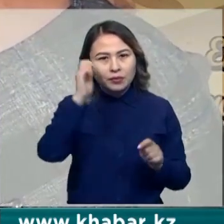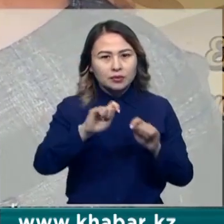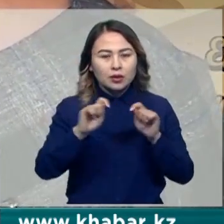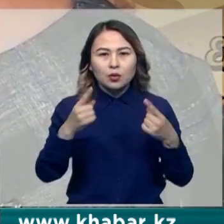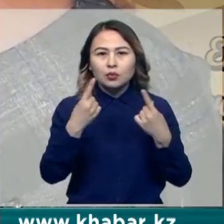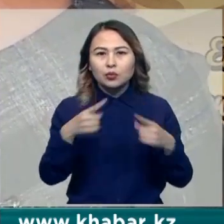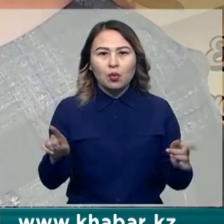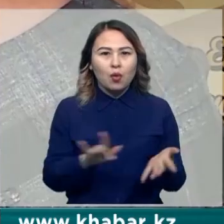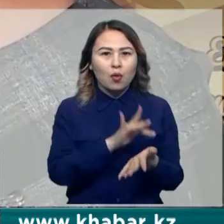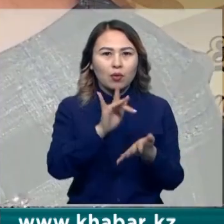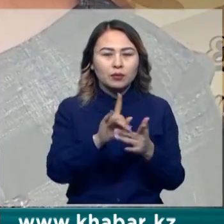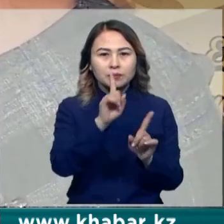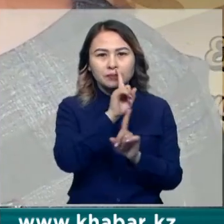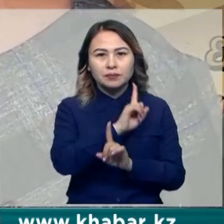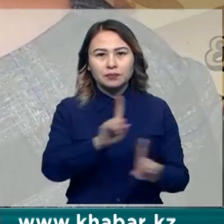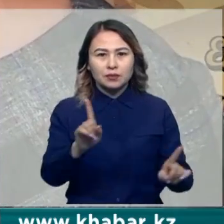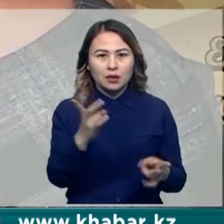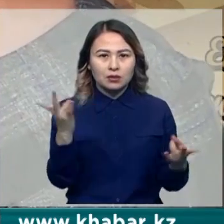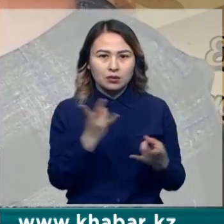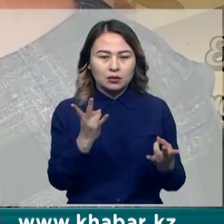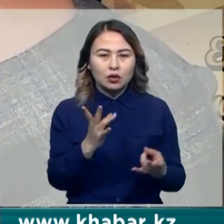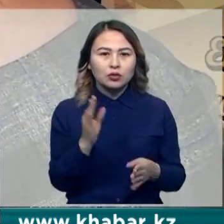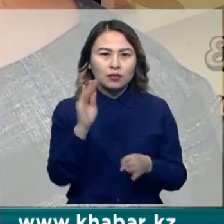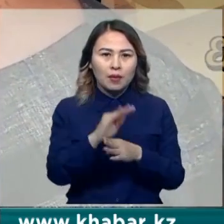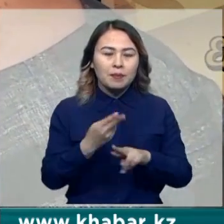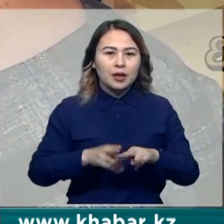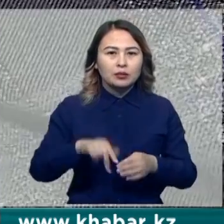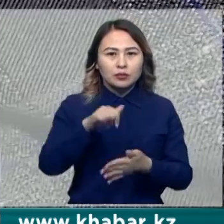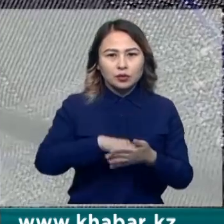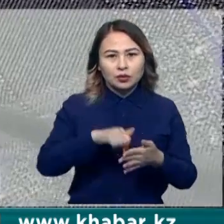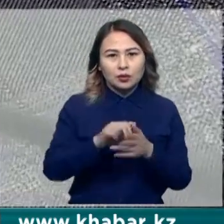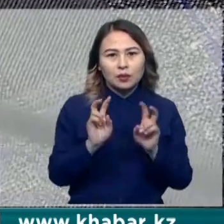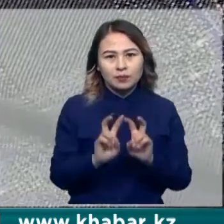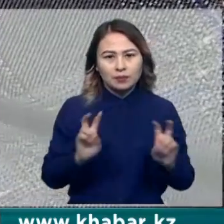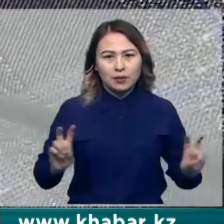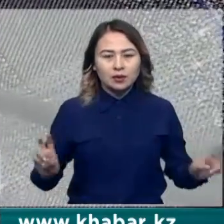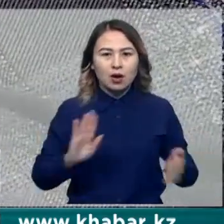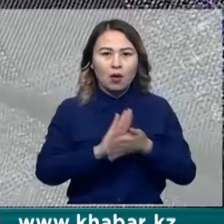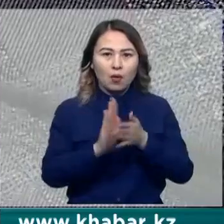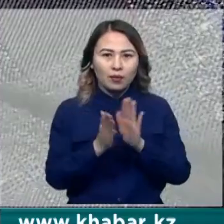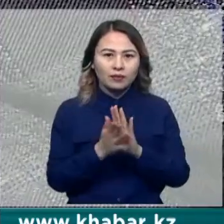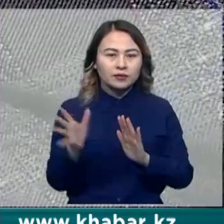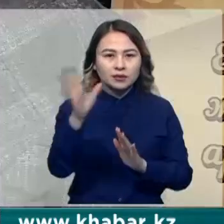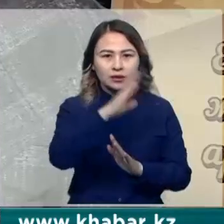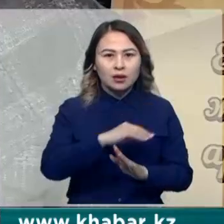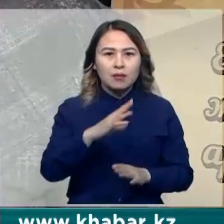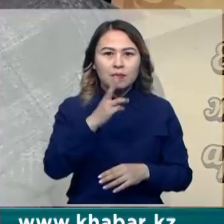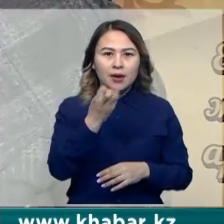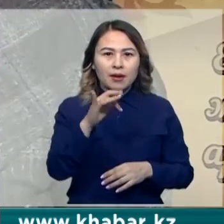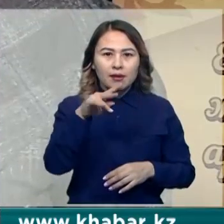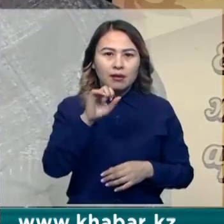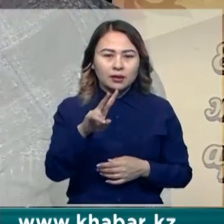қалалардағыдан ерекшеленіп тұруы тиіс деген талап қойылды. Сол себепті қазылар алқасының мүшелері ақылдаса келе сәулетші Мерлан